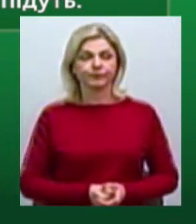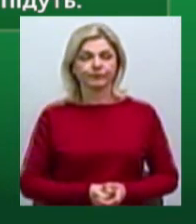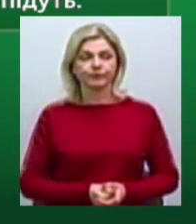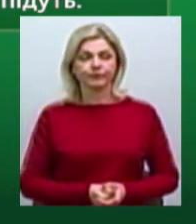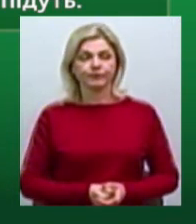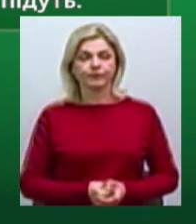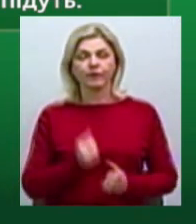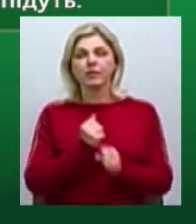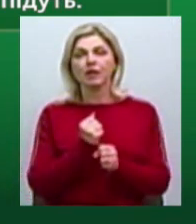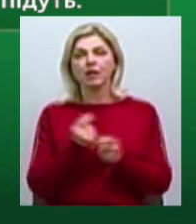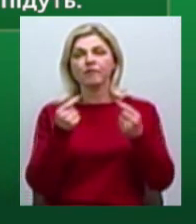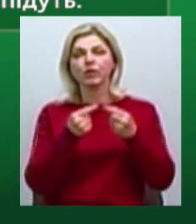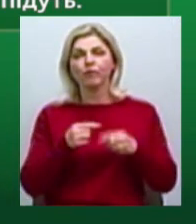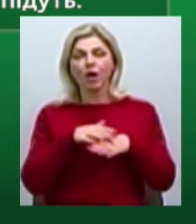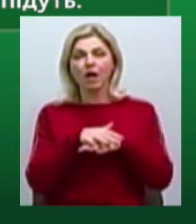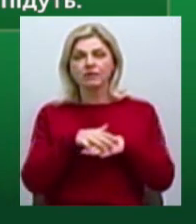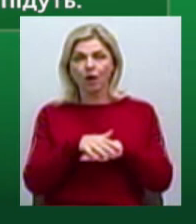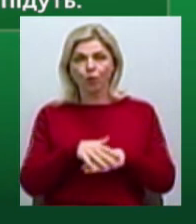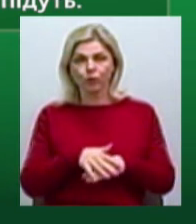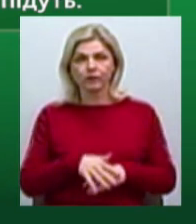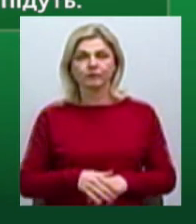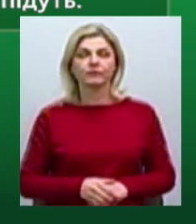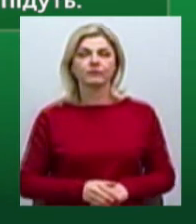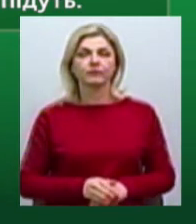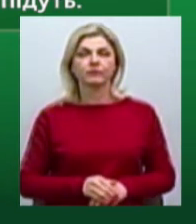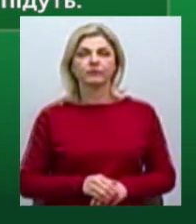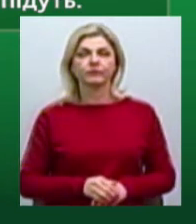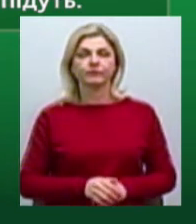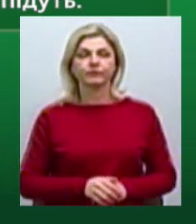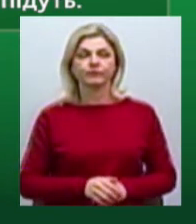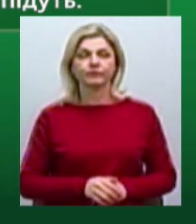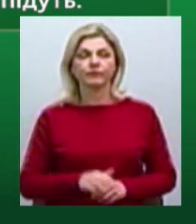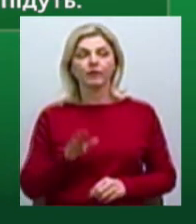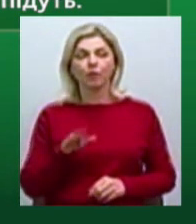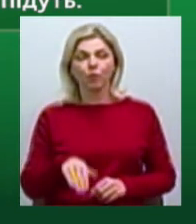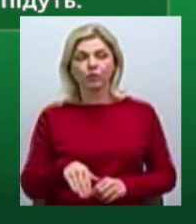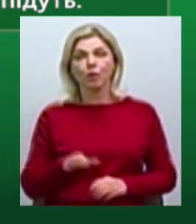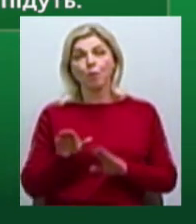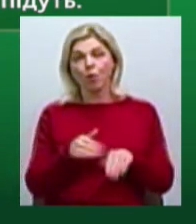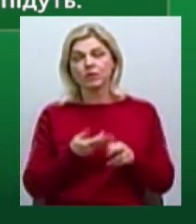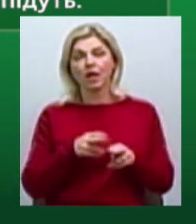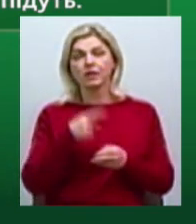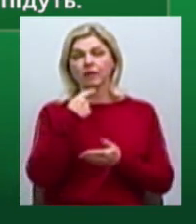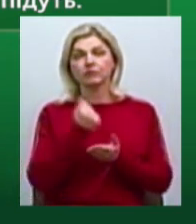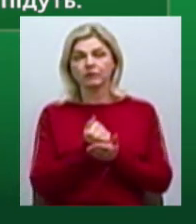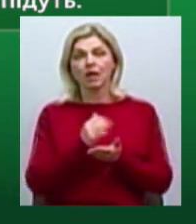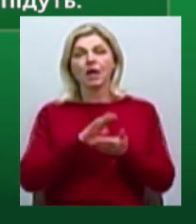розрахунки, щоб спланувати фінансовий ресурс. А потім вже після цього заключити договор